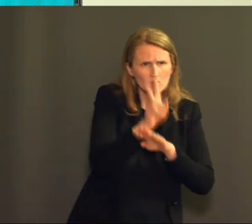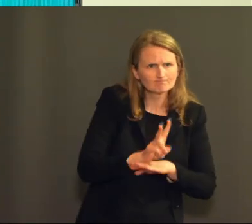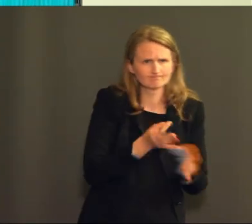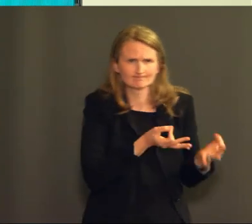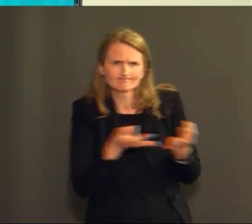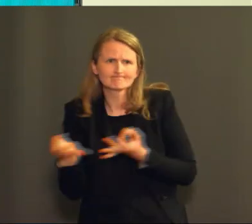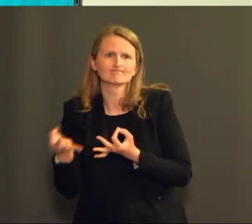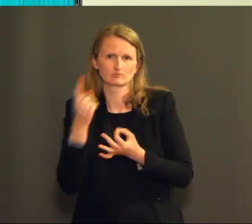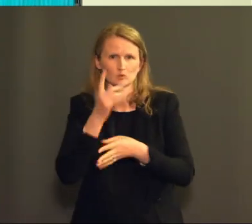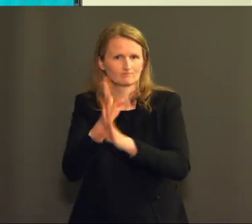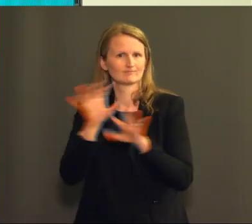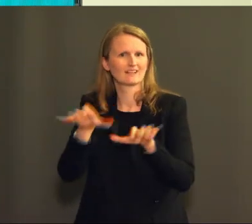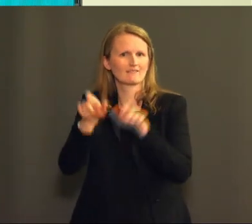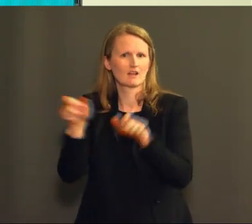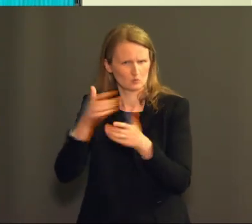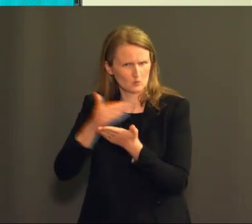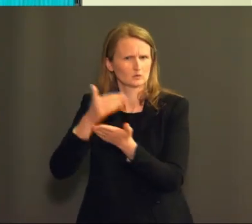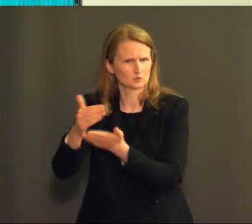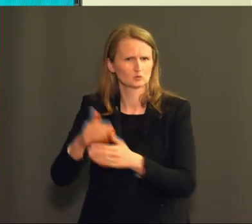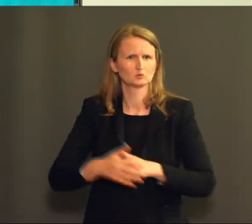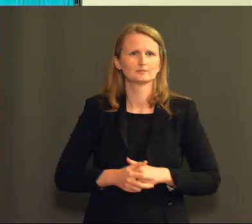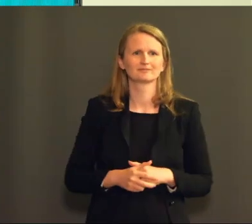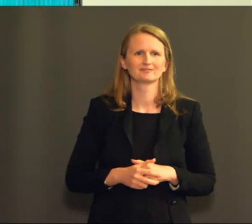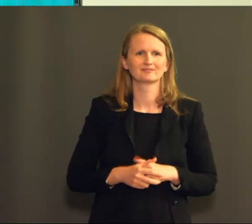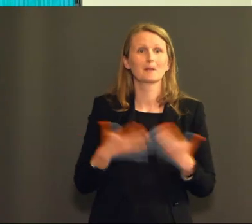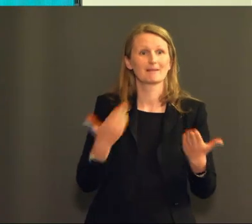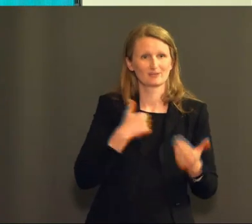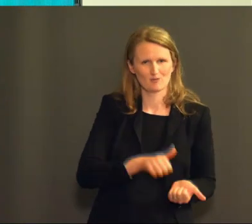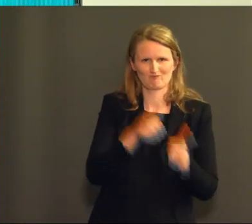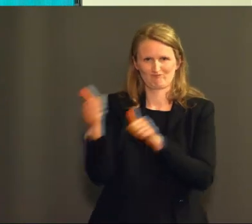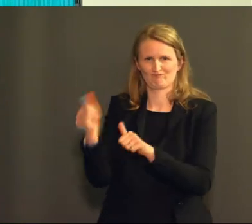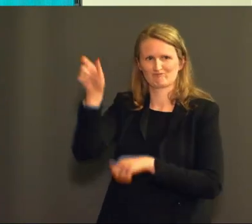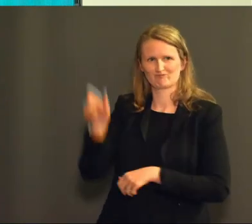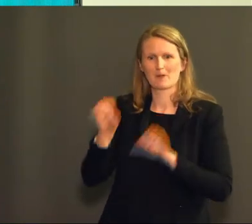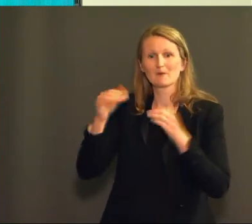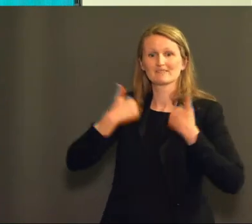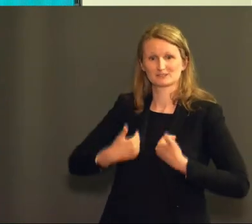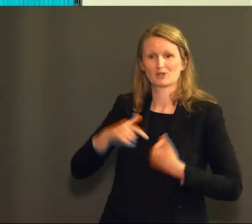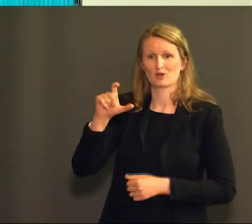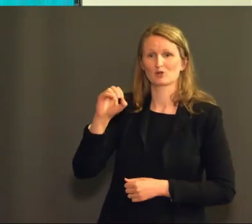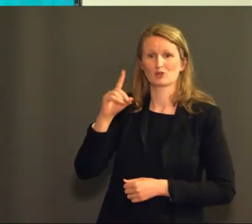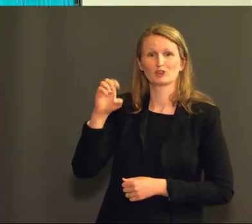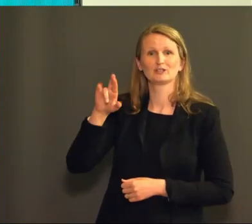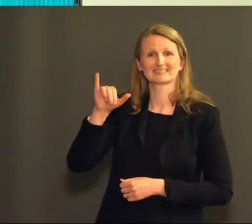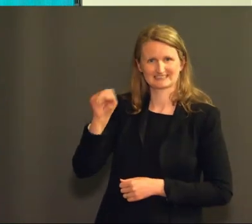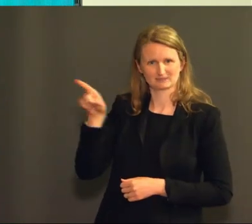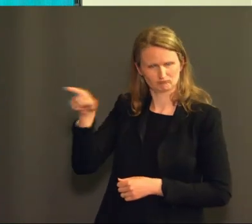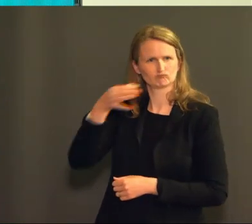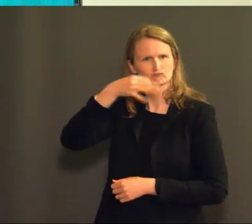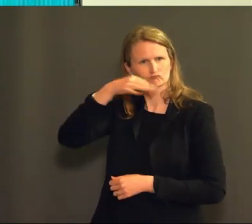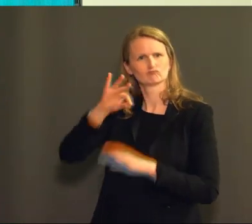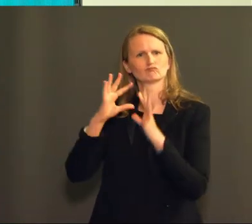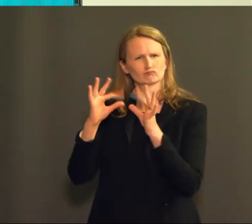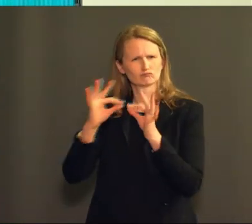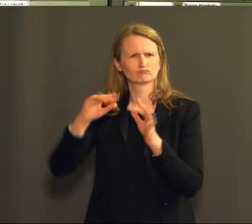au professeur Rodiris, que je remercie, qui va vous expliquer les résultats de ses recherches sur les risques COVID sur le lieu de